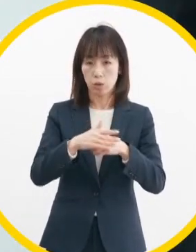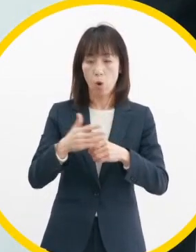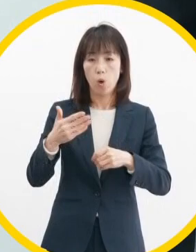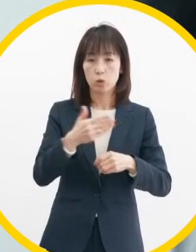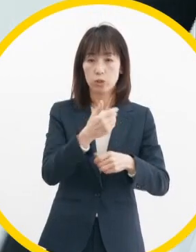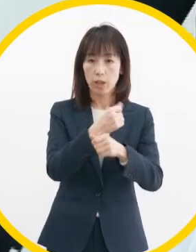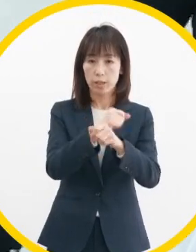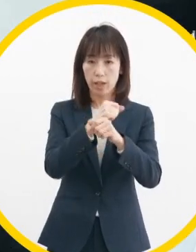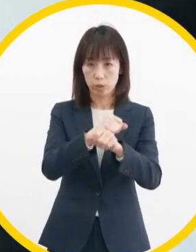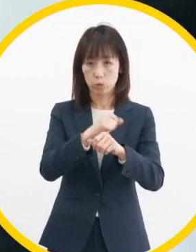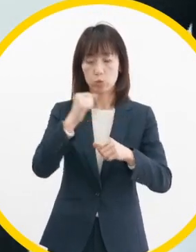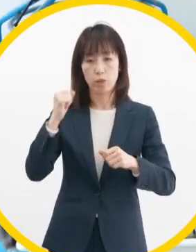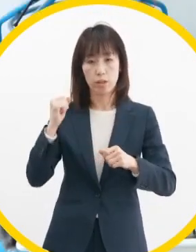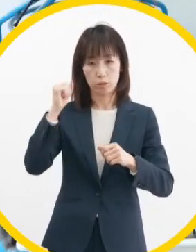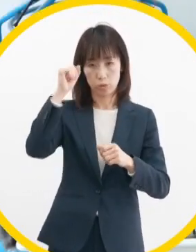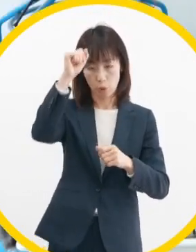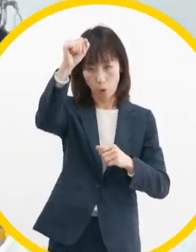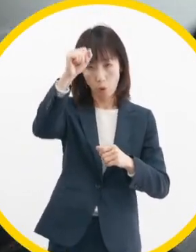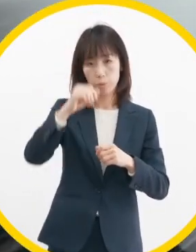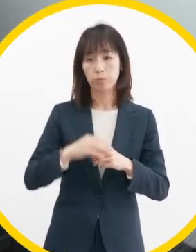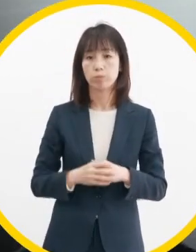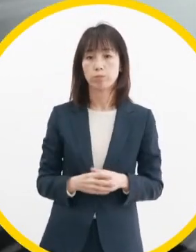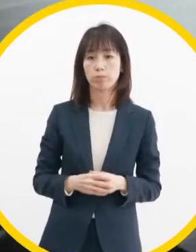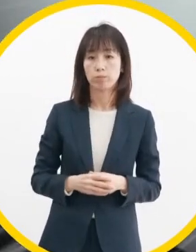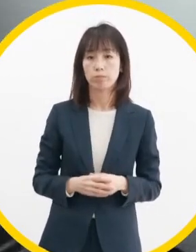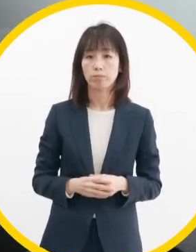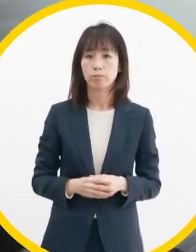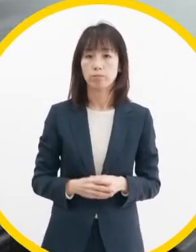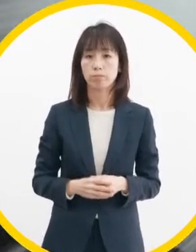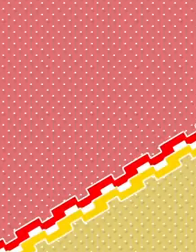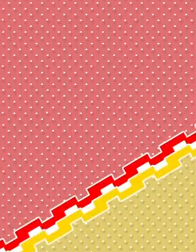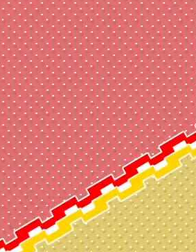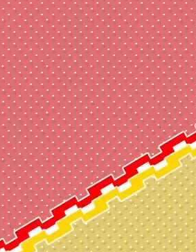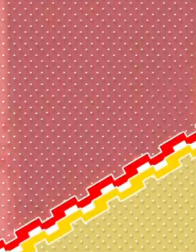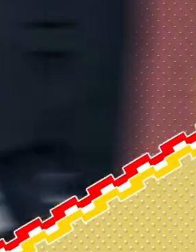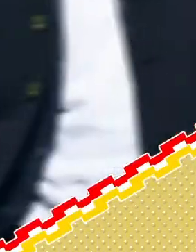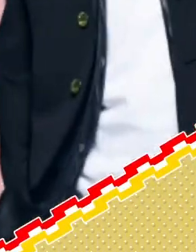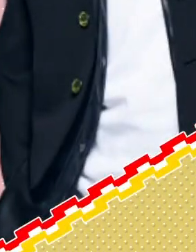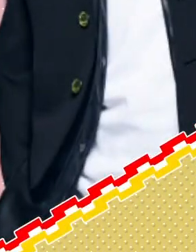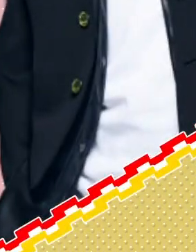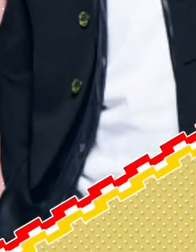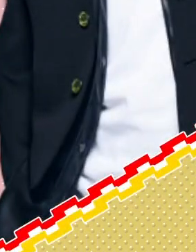知の水産研究レッツゴー。